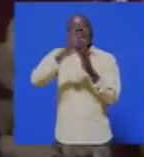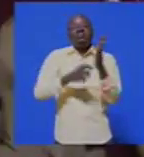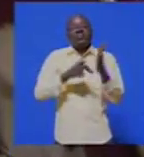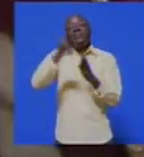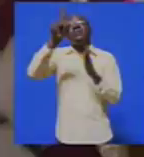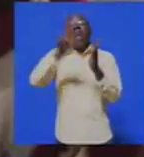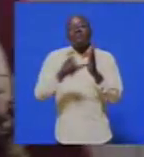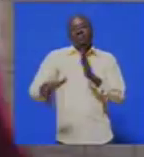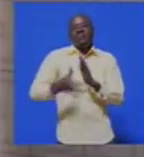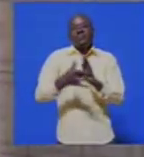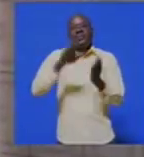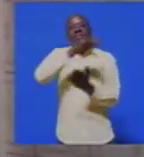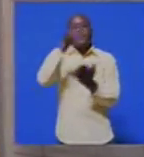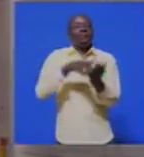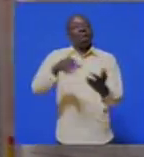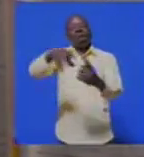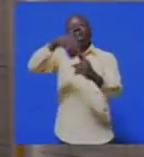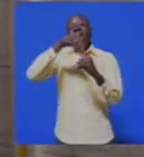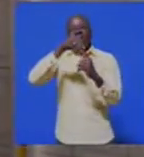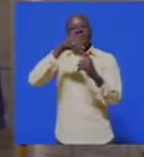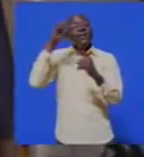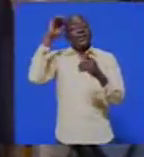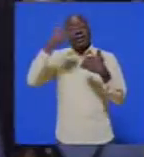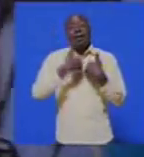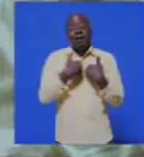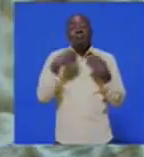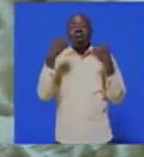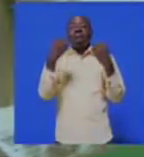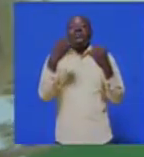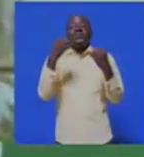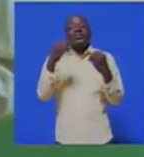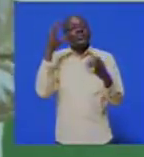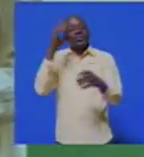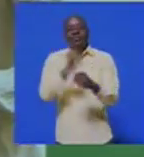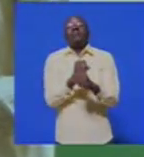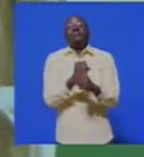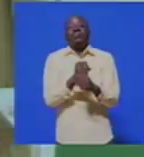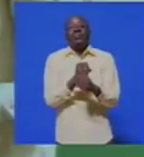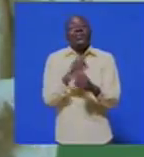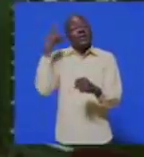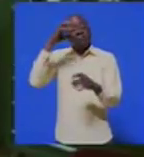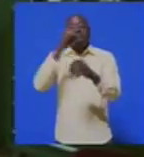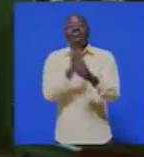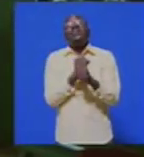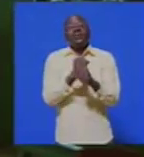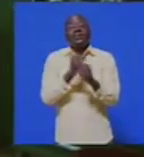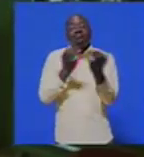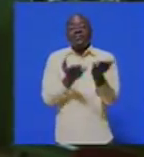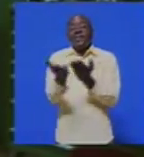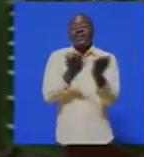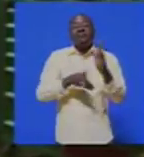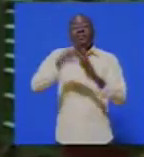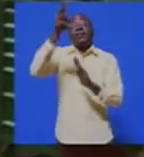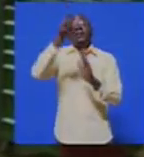des centres d'excellence qui regorgent des potentialités. Des potentialités au service du